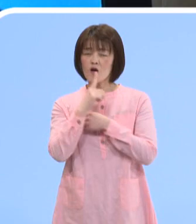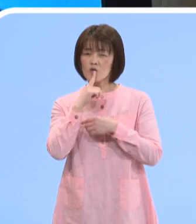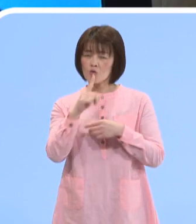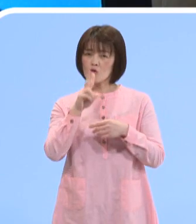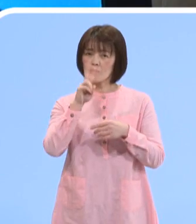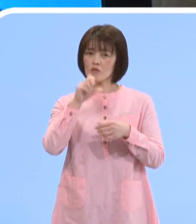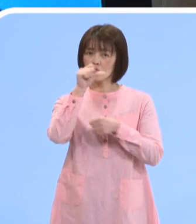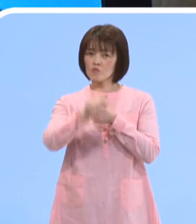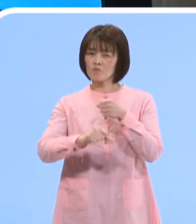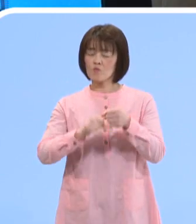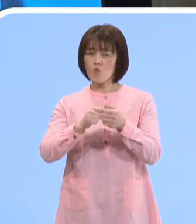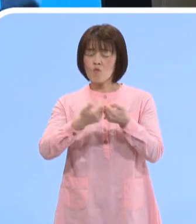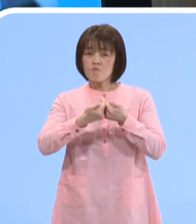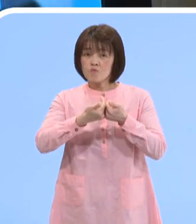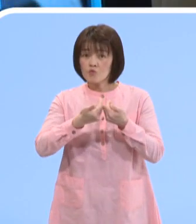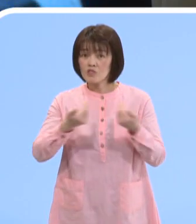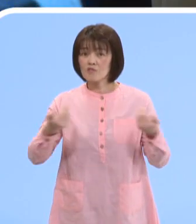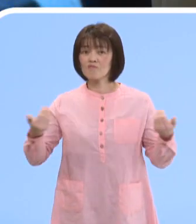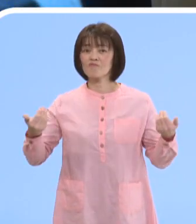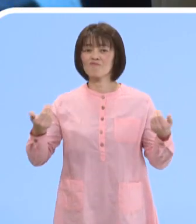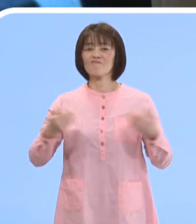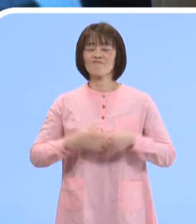なんと25年ぶり。